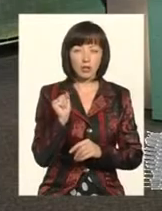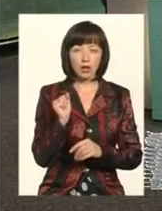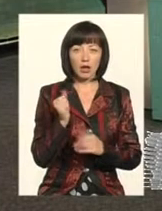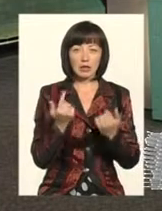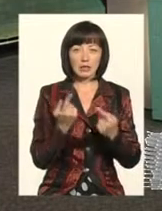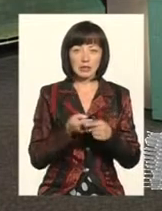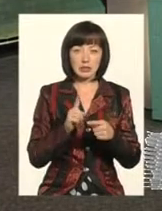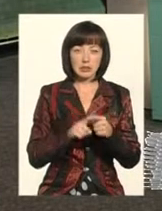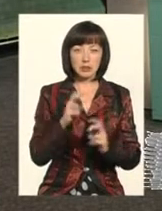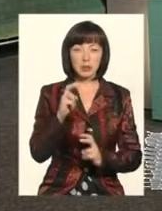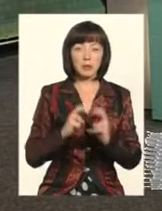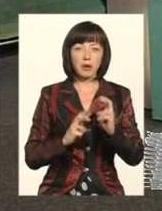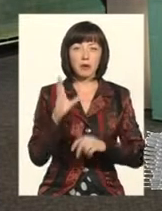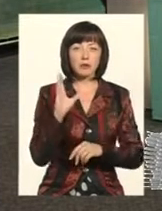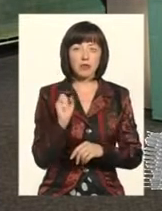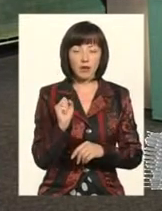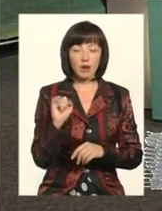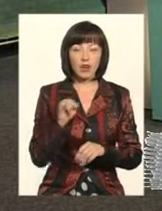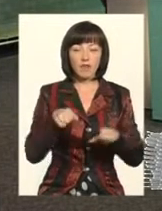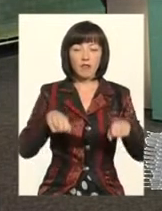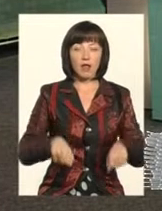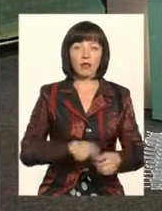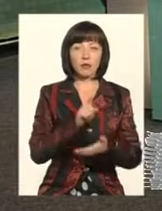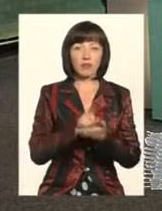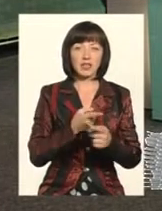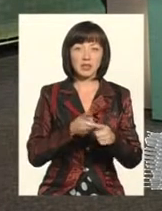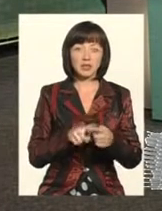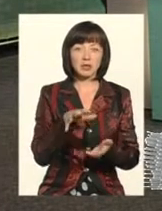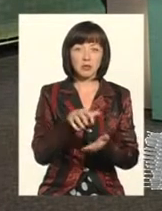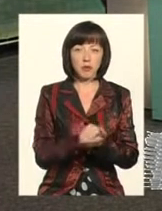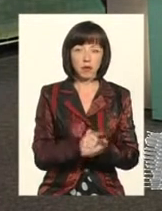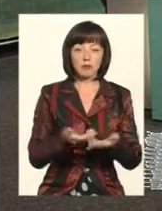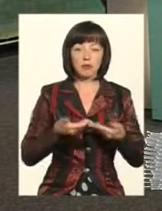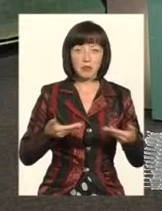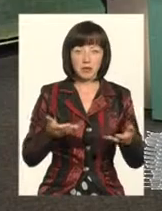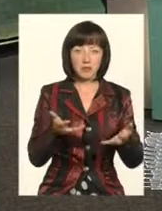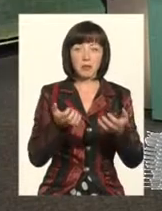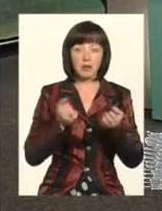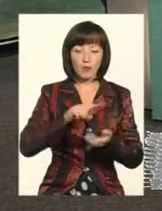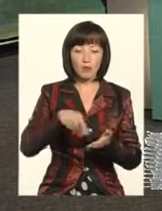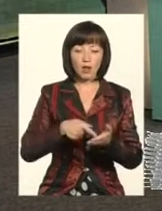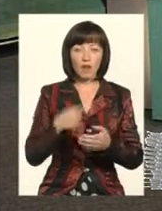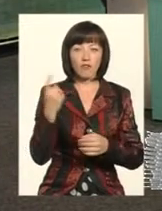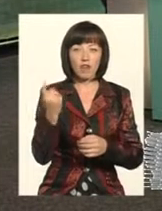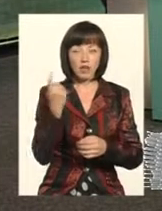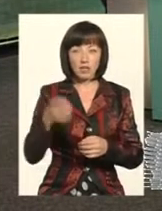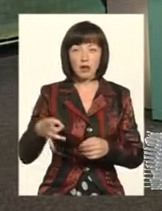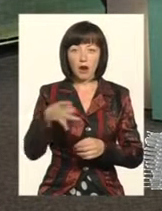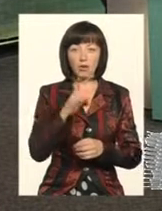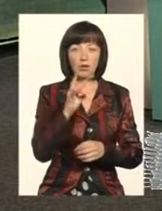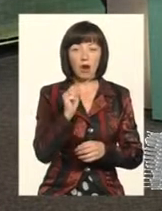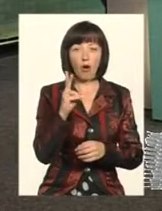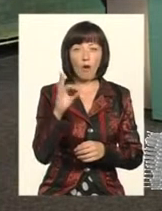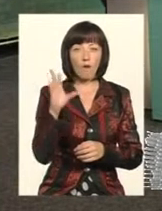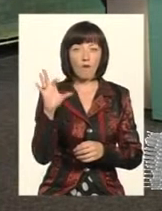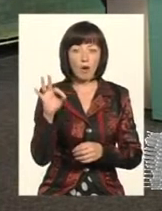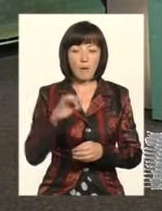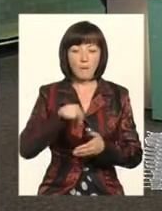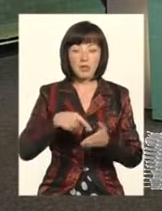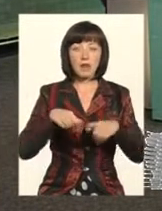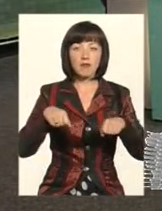дані підприємства, і влада повинна цим займатися. Ми прийняли комунальну власність. І мікрорайон Раково, міська влада давно